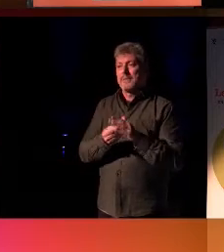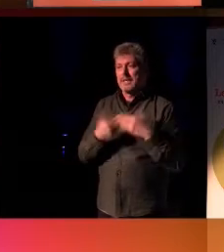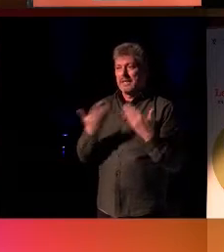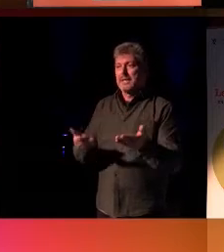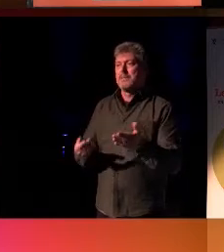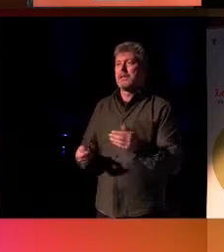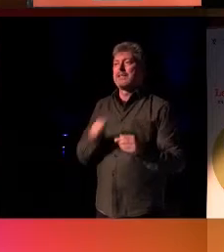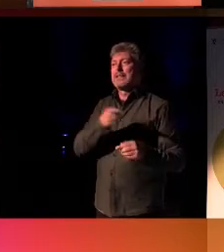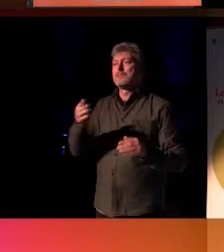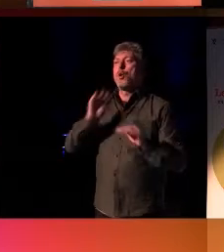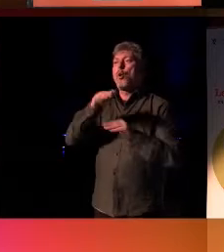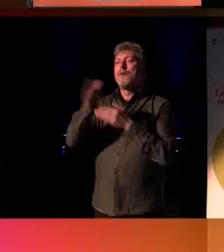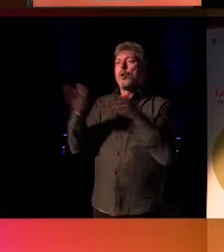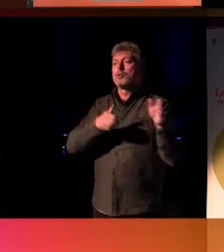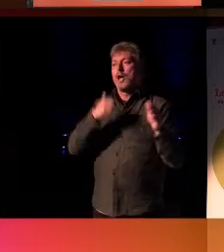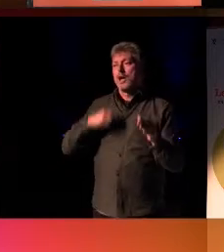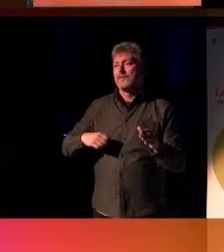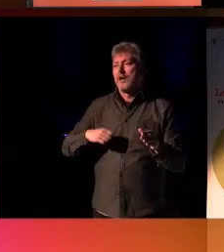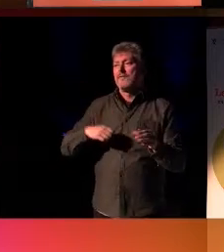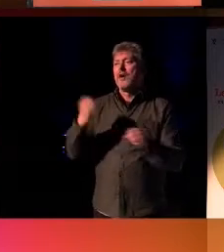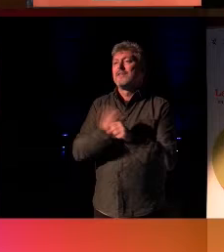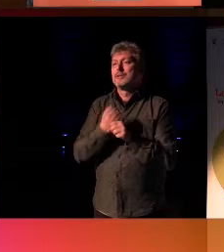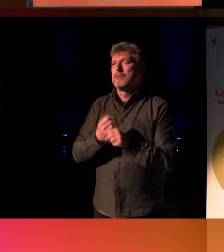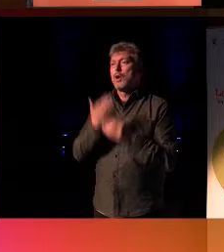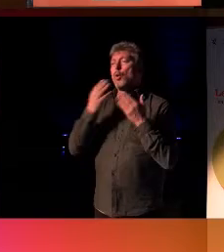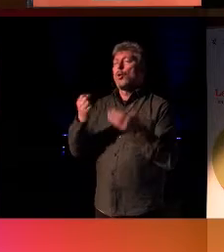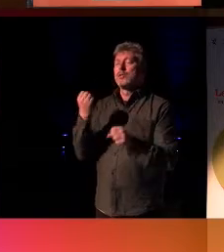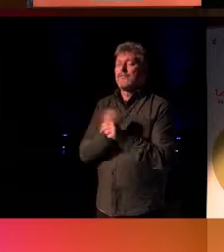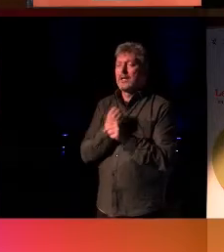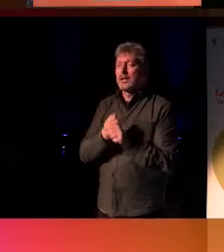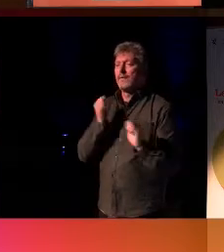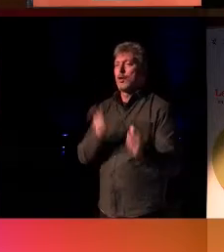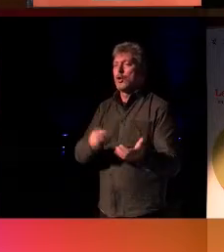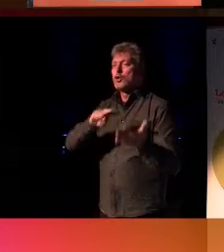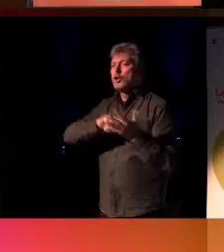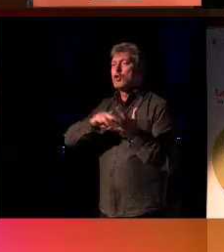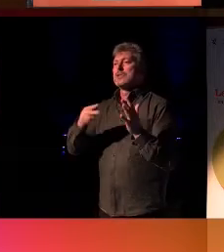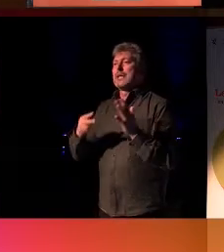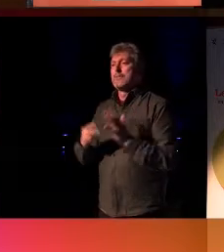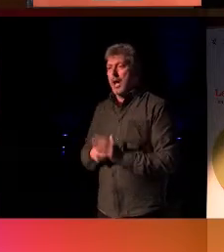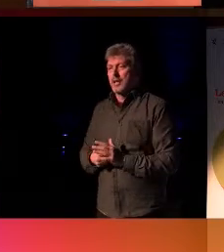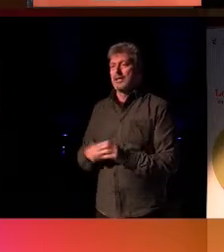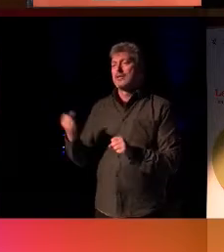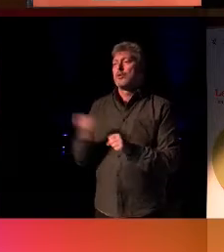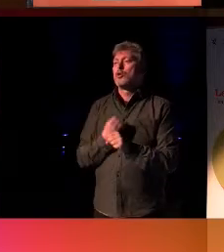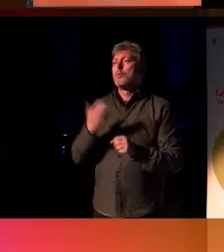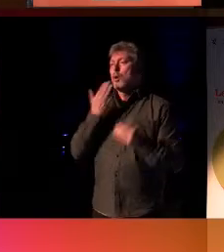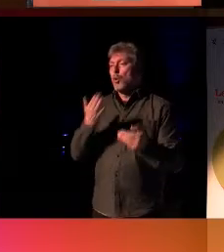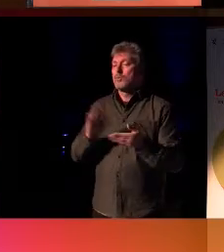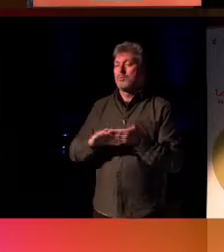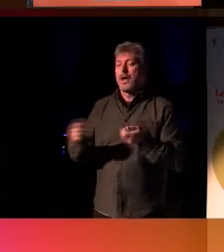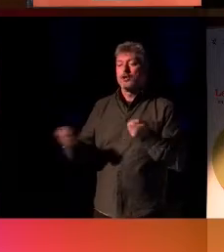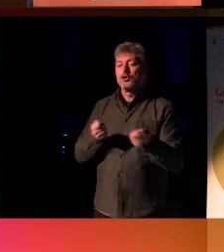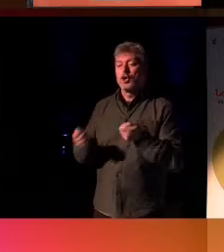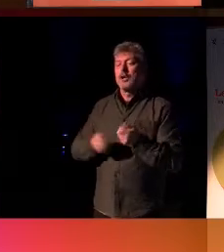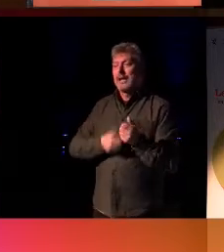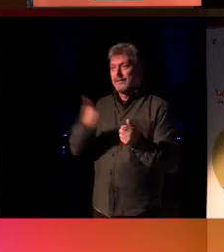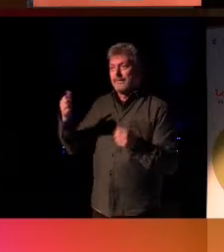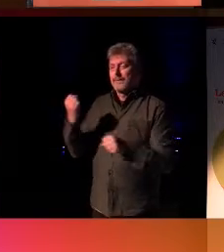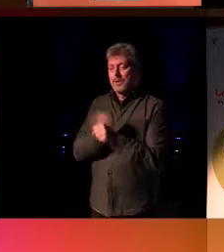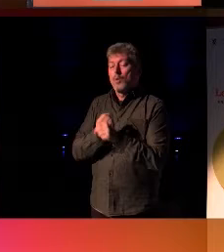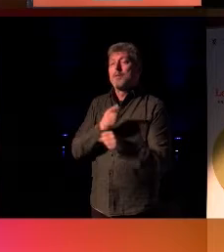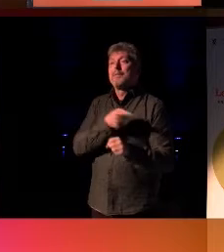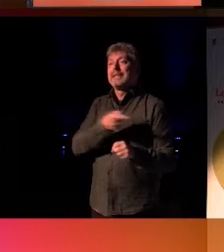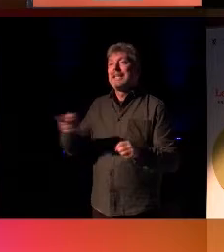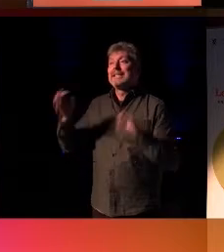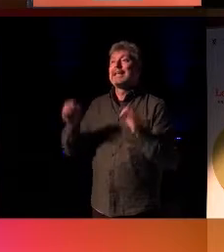overordnede ansvaret for virksomheten et godt verktøy for systematisk å jobbe godt med styring og ledelse og jobbe med de